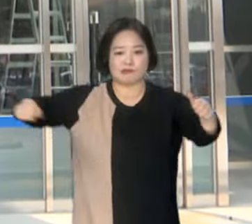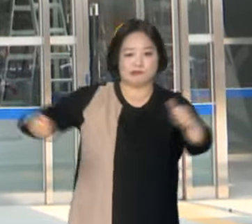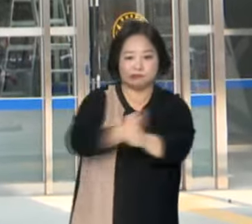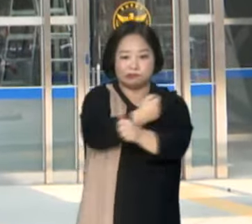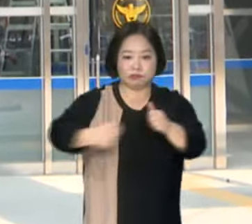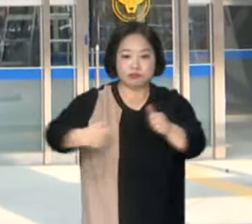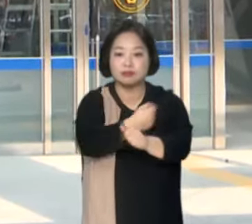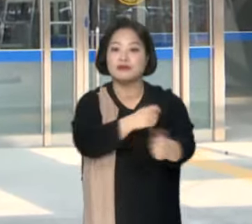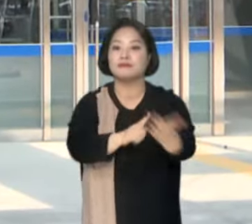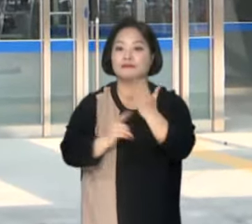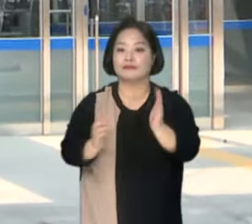것으로 조사됐습니다